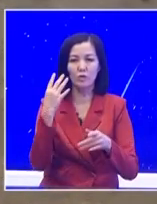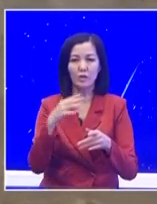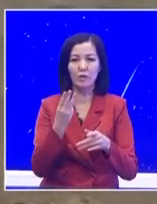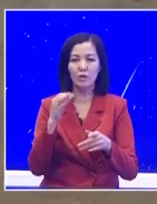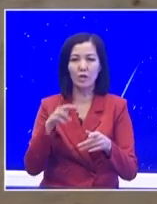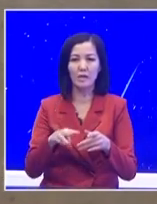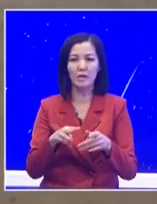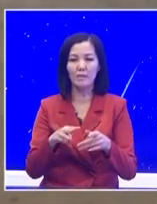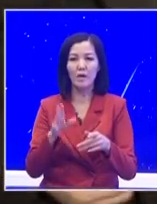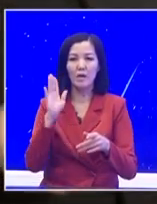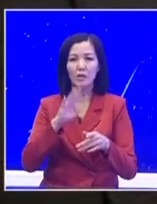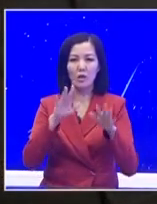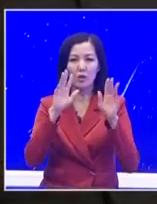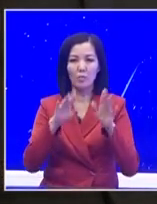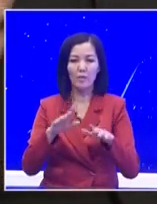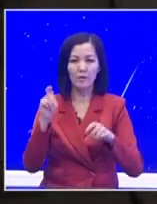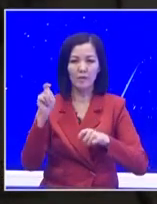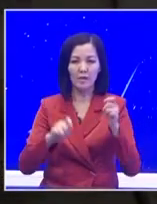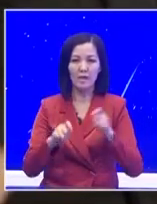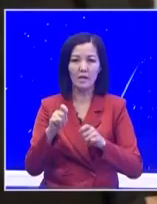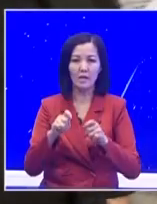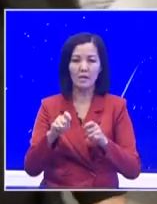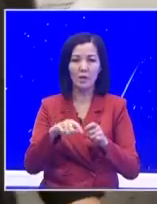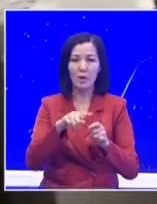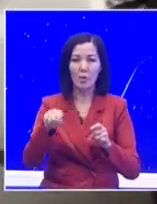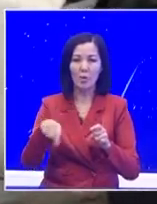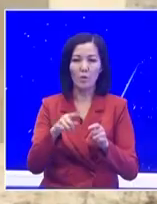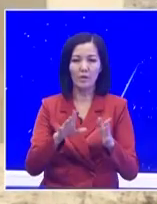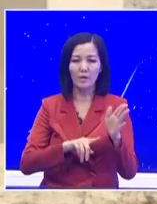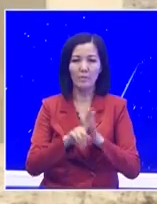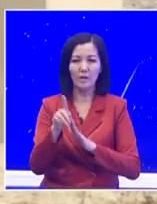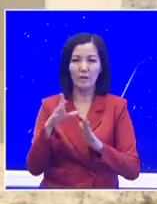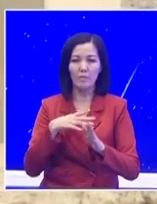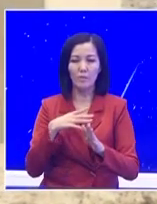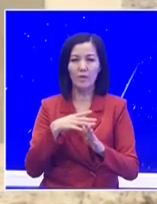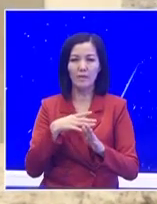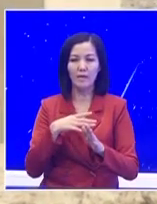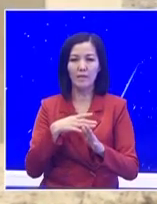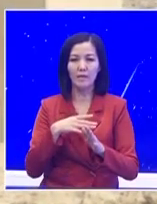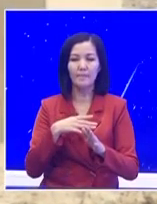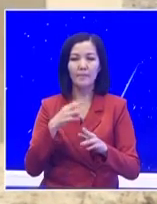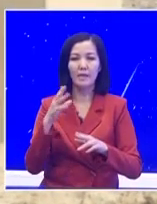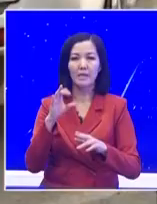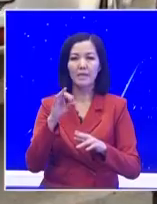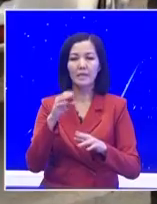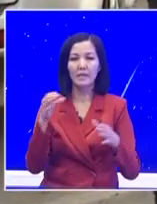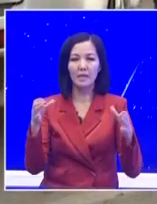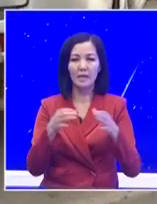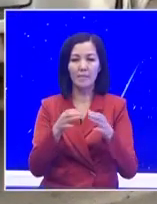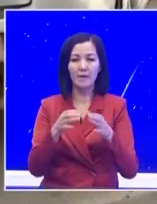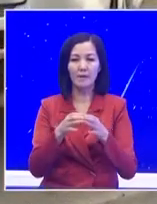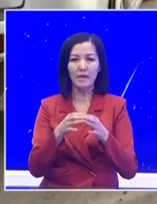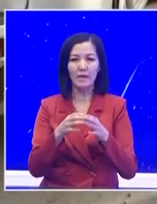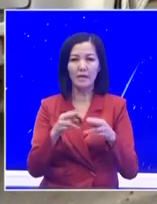шақырымы. Жауған қар мен жаңбырдан терең ойықтар пайда бола бастаған. Жауапты City Construction мердігер компаниясы қызметкерлері бұл